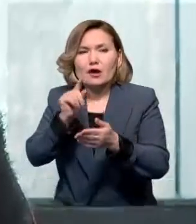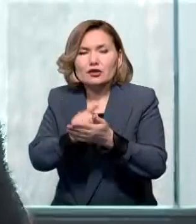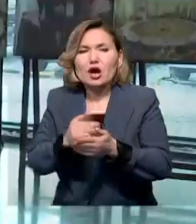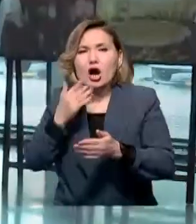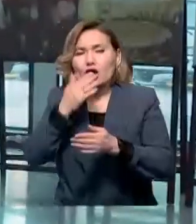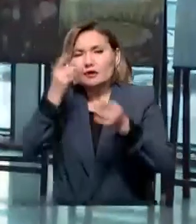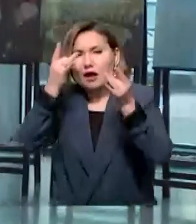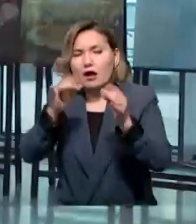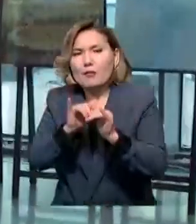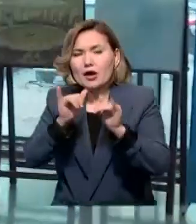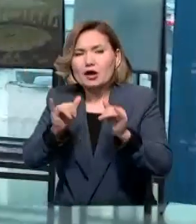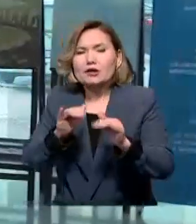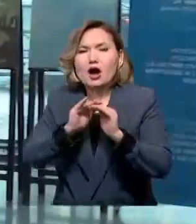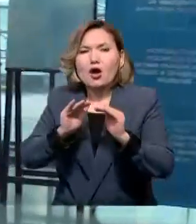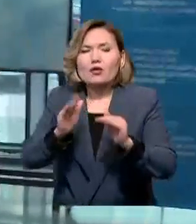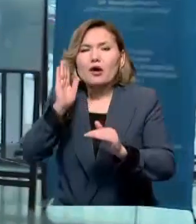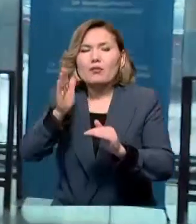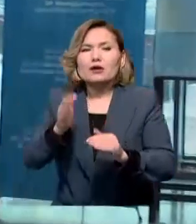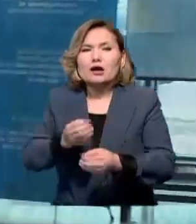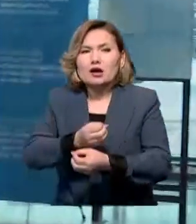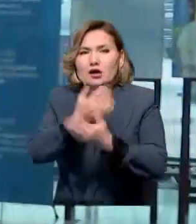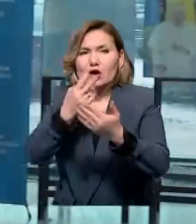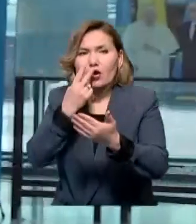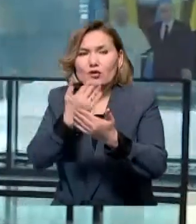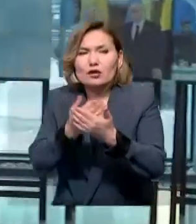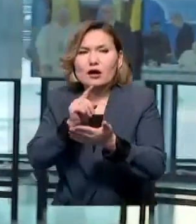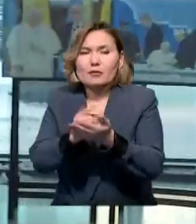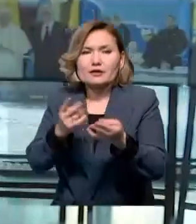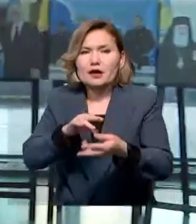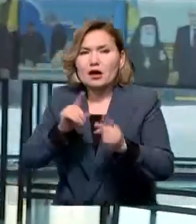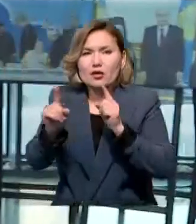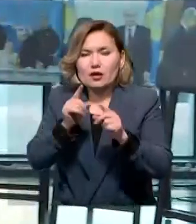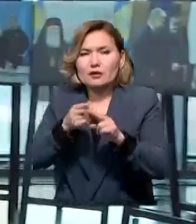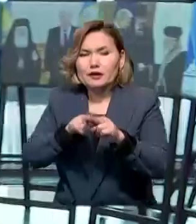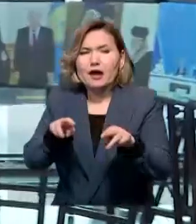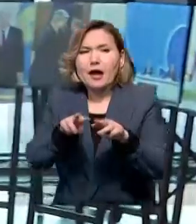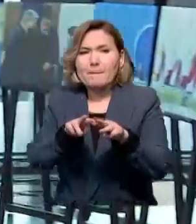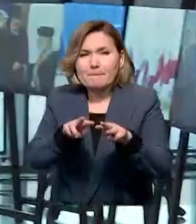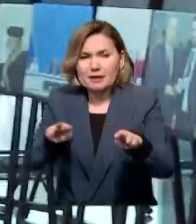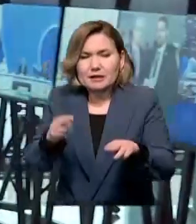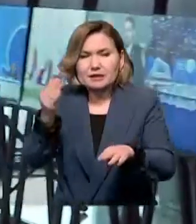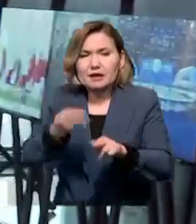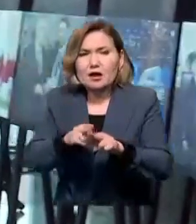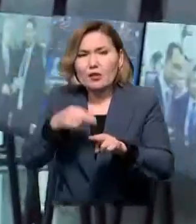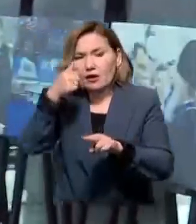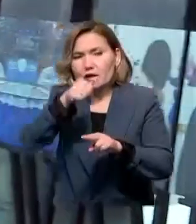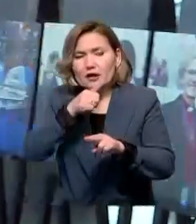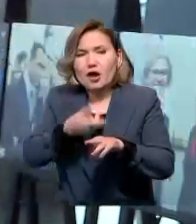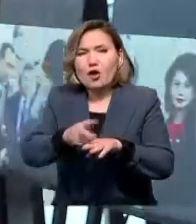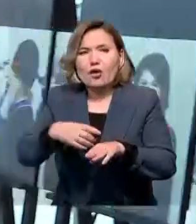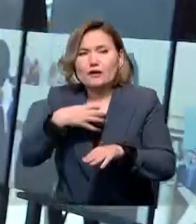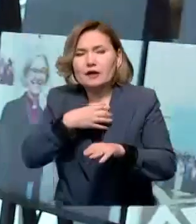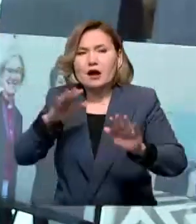мәдениет жаһандану заманында ұрпақ болашағын айқындайтын құндылыққа айналып жатыр. Алқа отырысында министр Аида Балаева биылғы жылдың ең